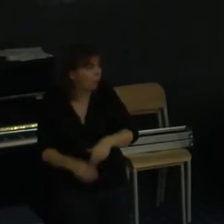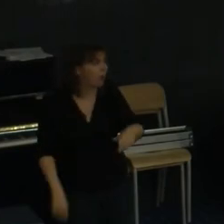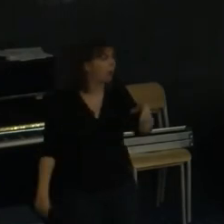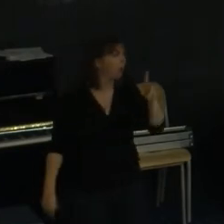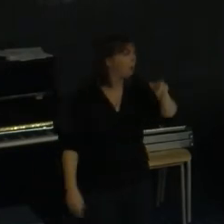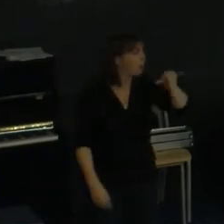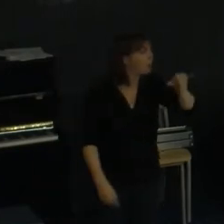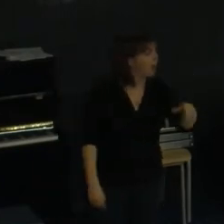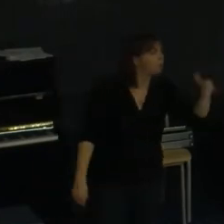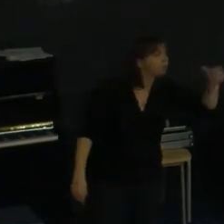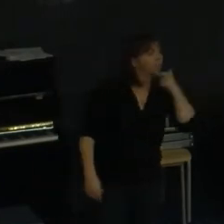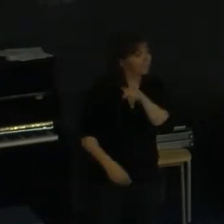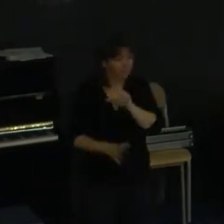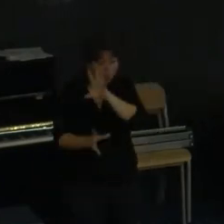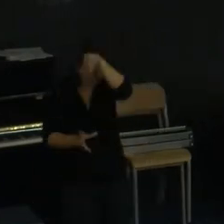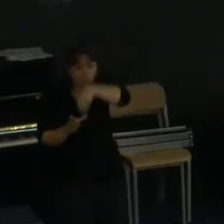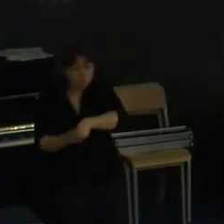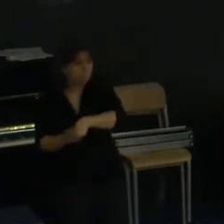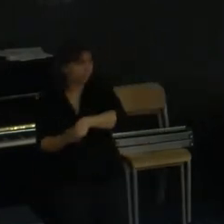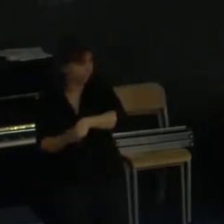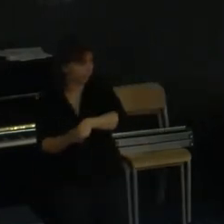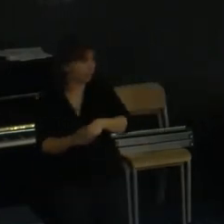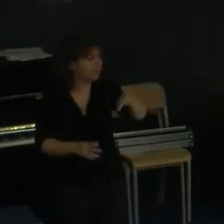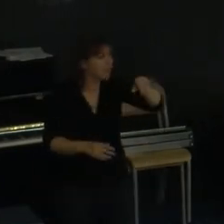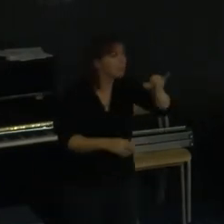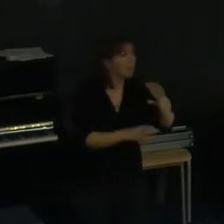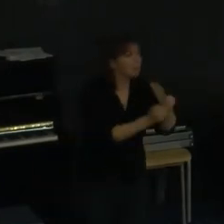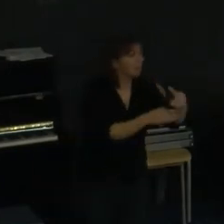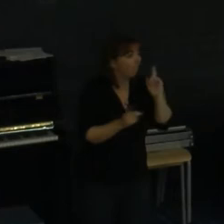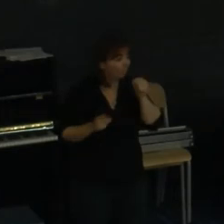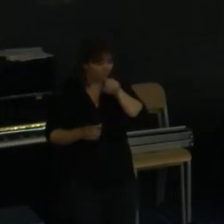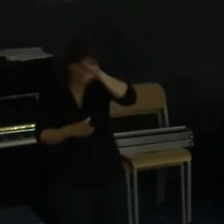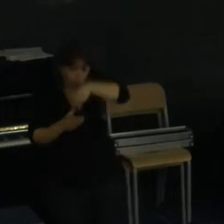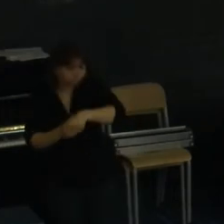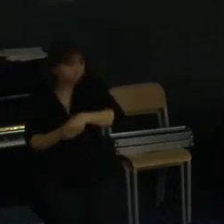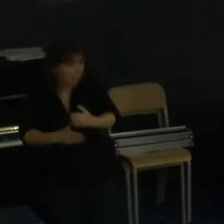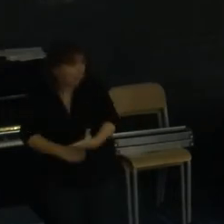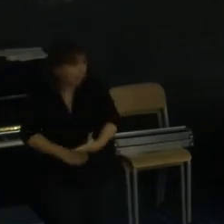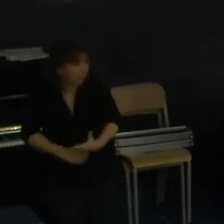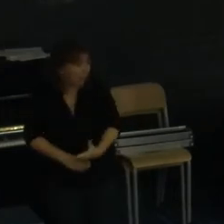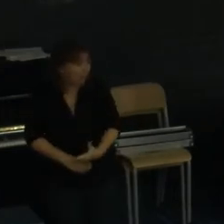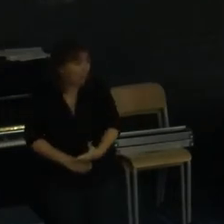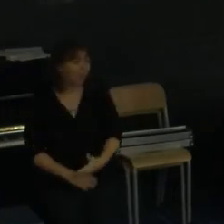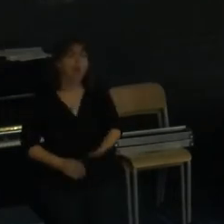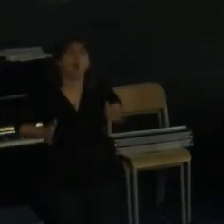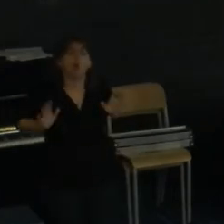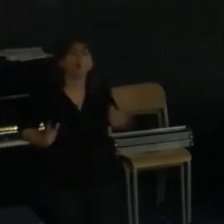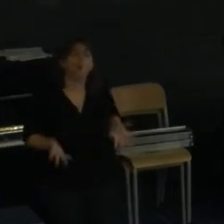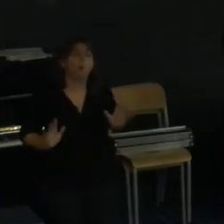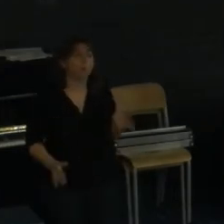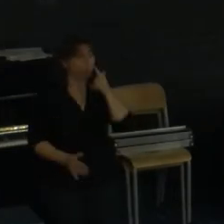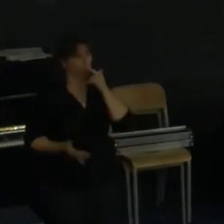soit. Ça vient directement avec. Alors, l'idée, c'est simplement de s'amuser avec une petite fonction, une petite